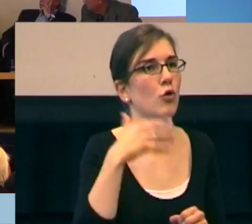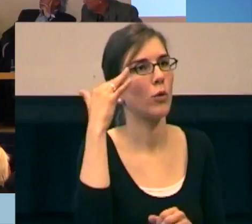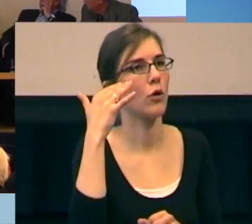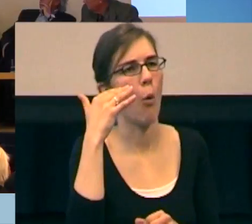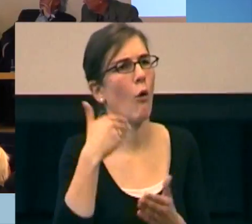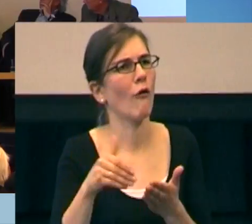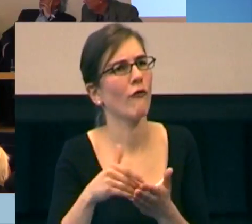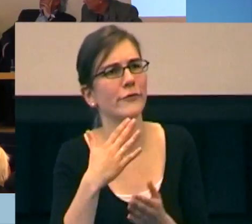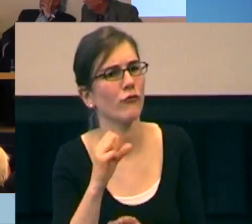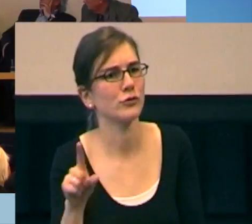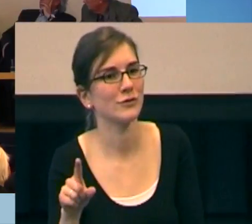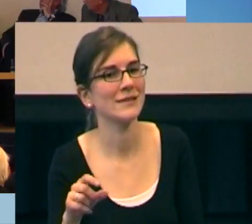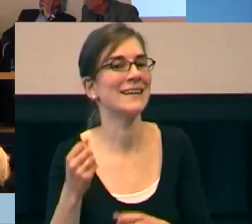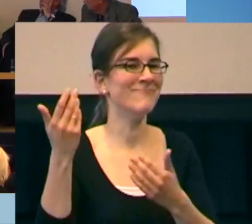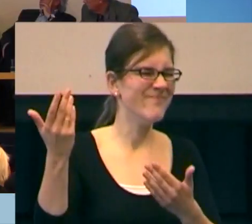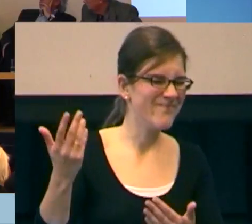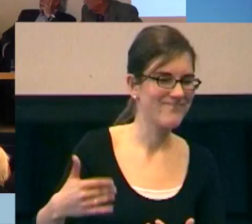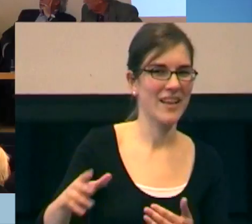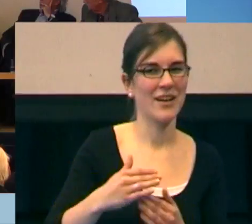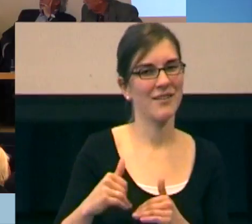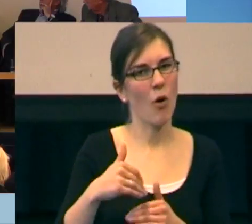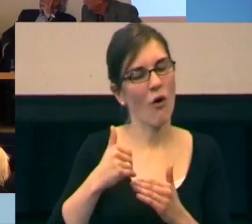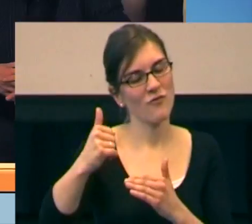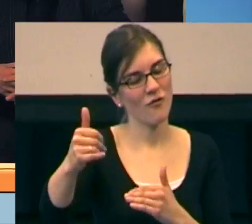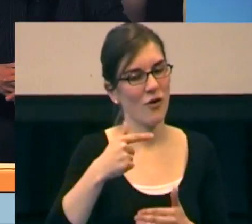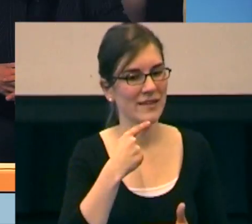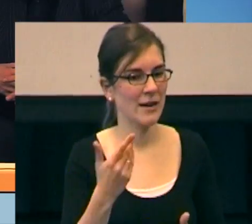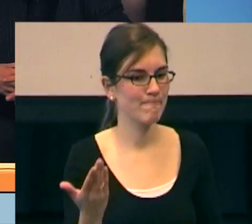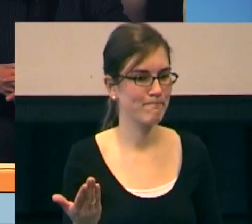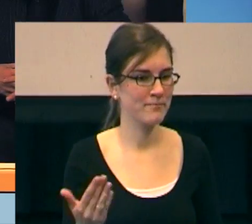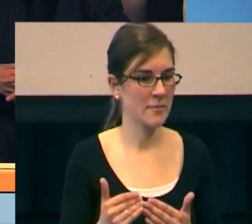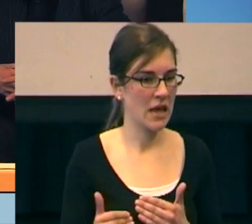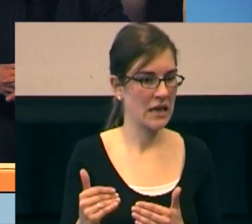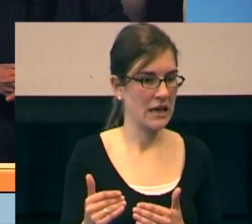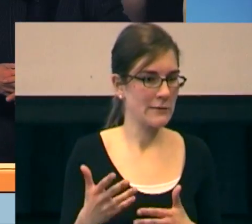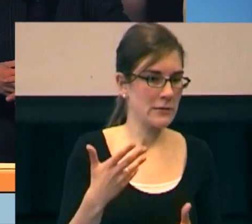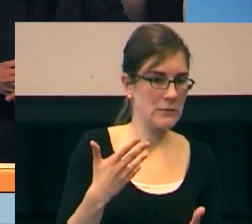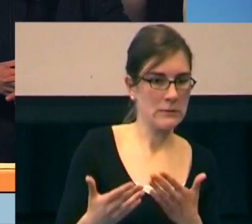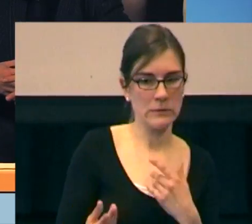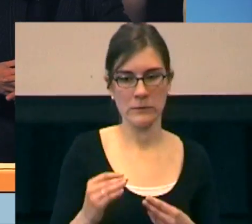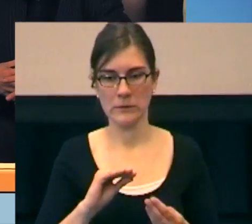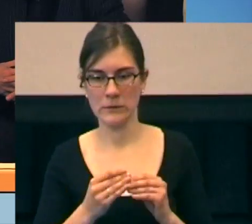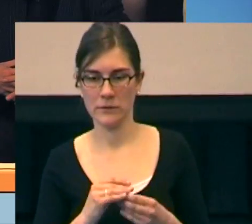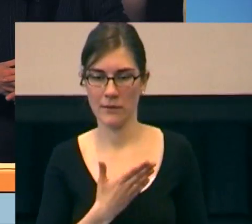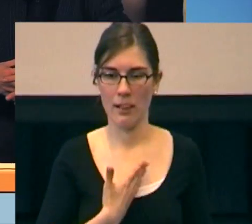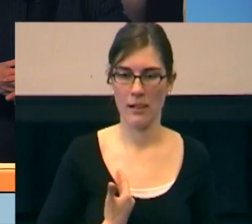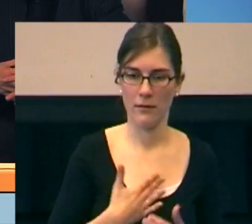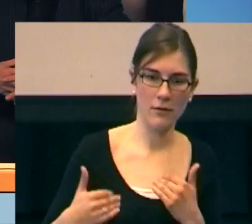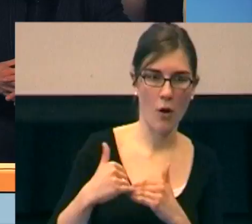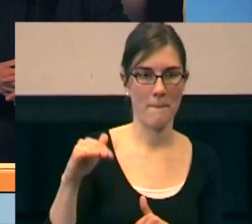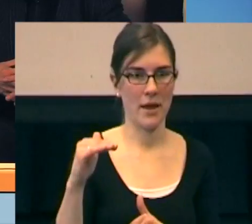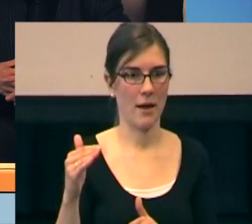weil in der Mehrzahl der Fälle ist es so dass man dann hinterher in einen gewissen Zugzwang kommt das heißt im Grunde ist die Entscheidung